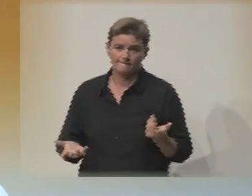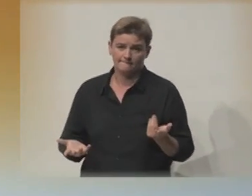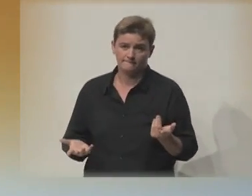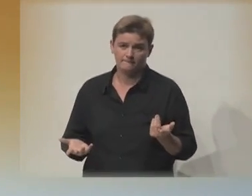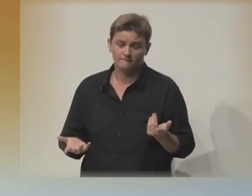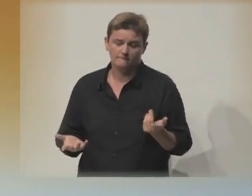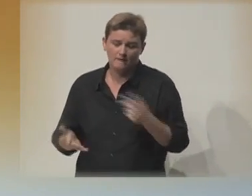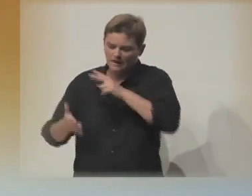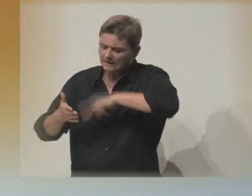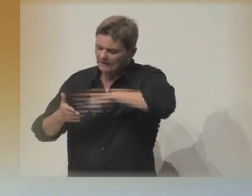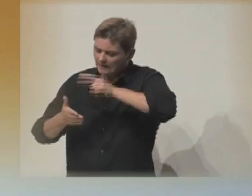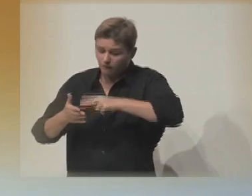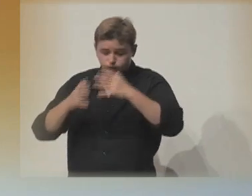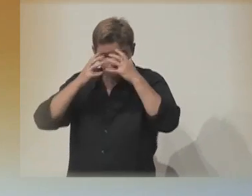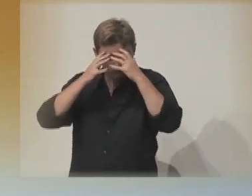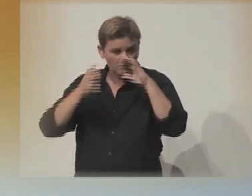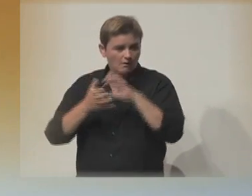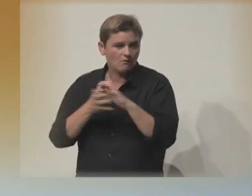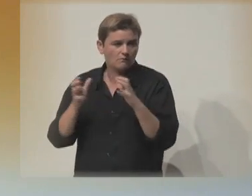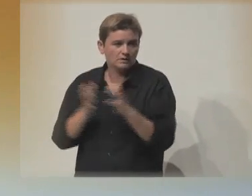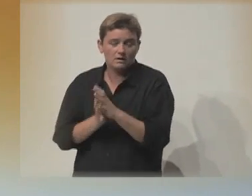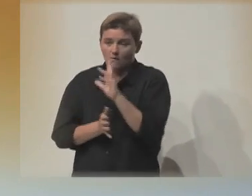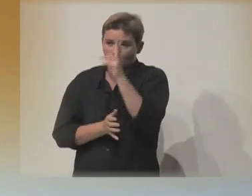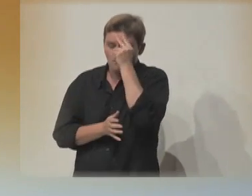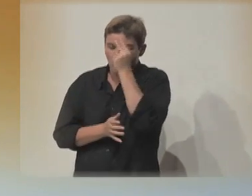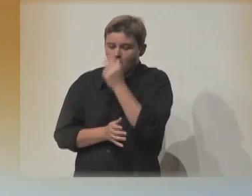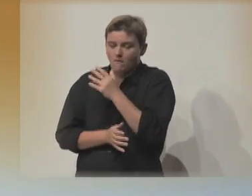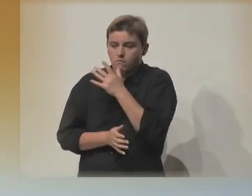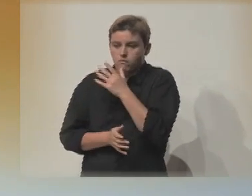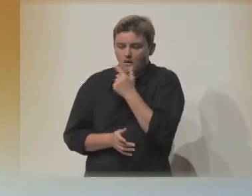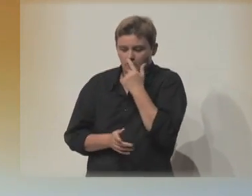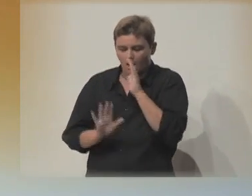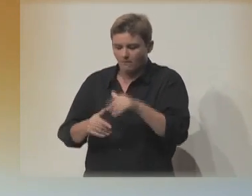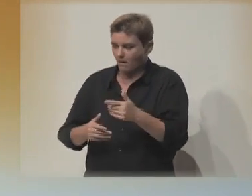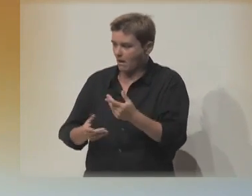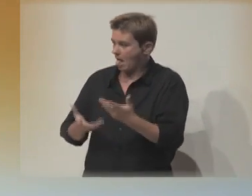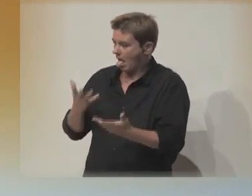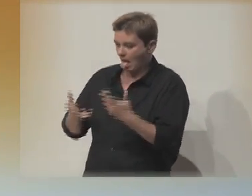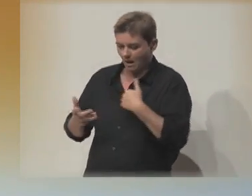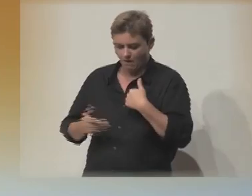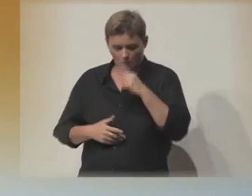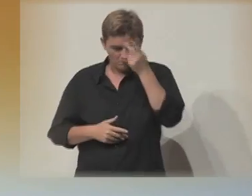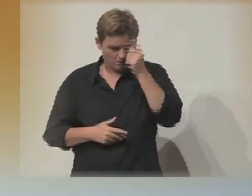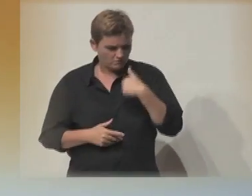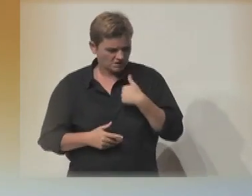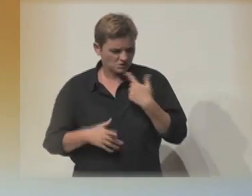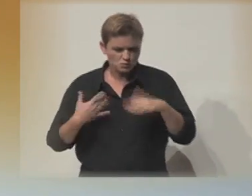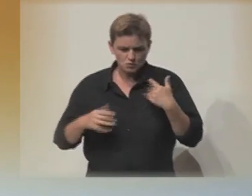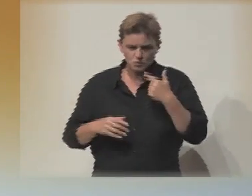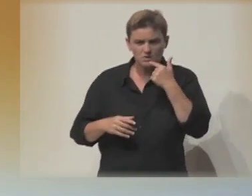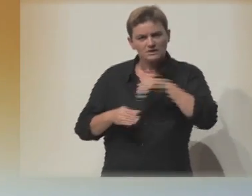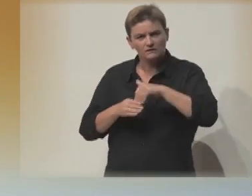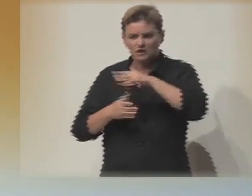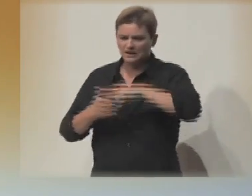tellement incompréhensible que tout le monde ne pouvait qu'être pris de soupçon. Si je ne comprends pas ce que je lis, c'est que c'est forcément menaçant ou